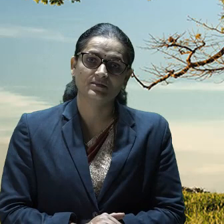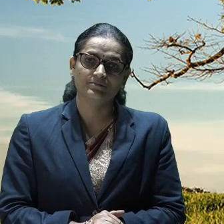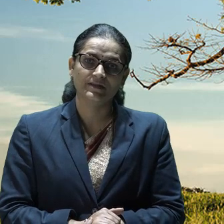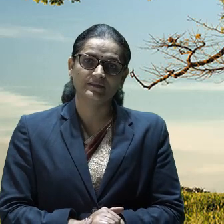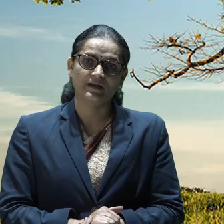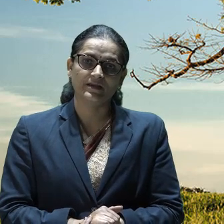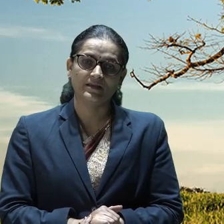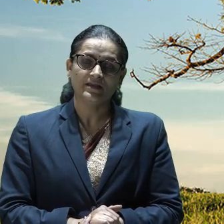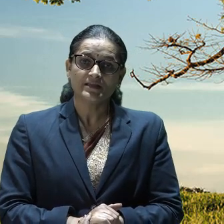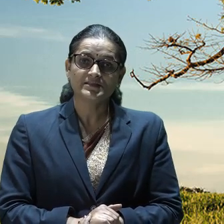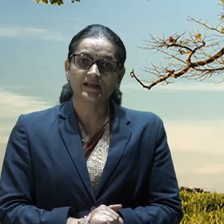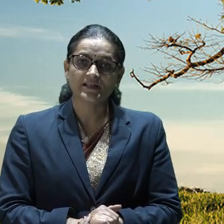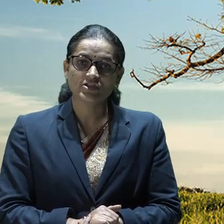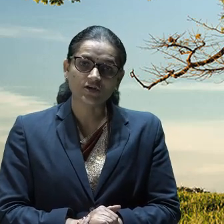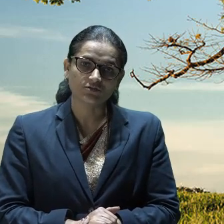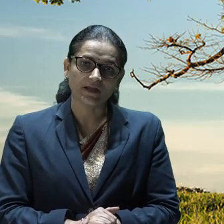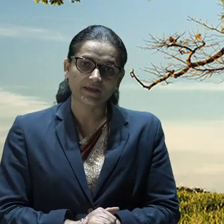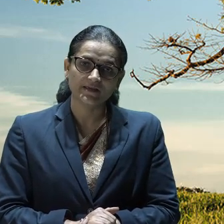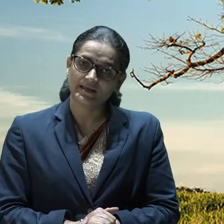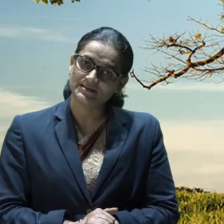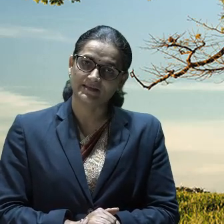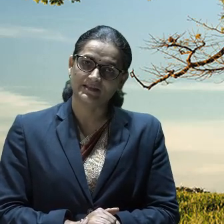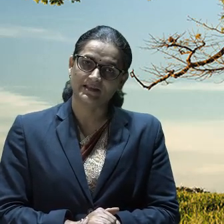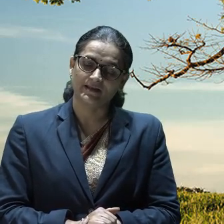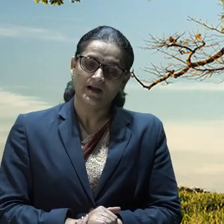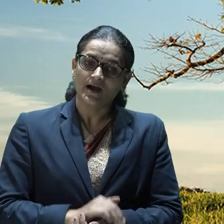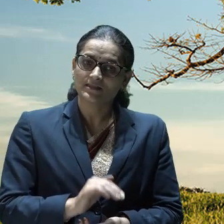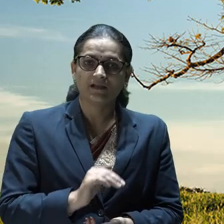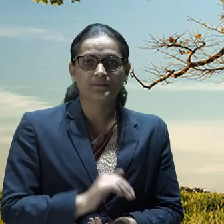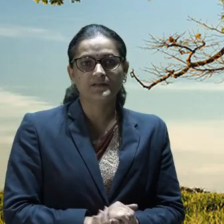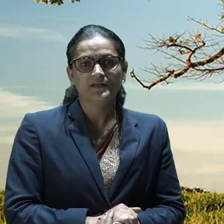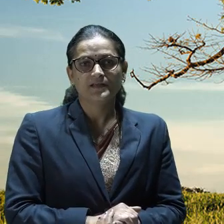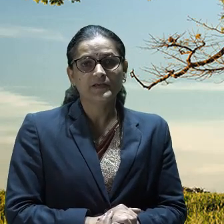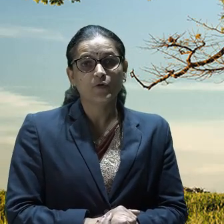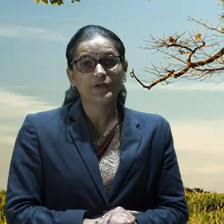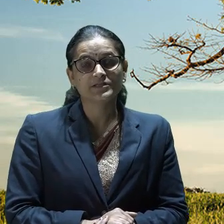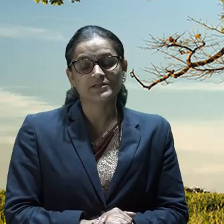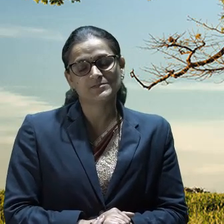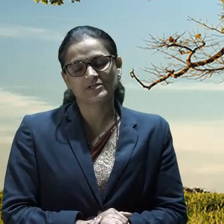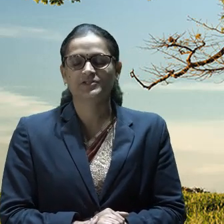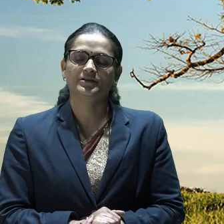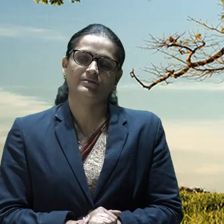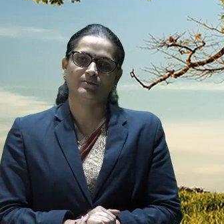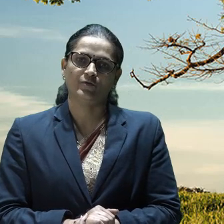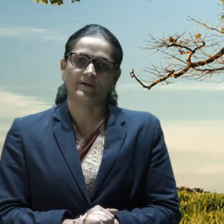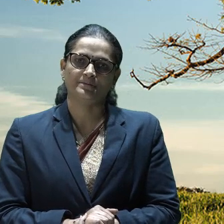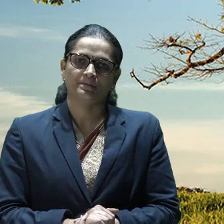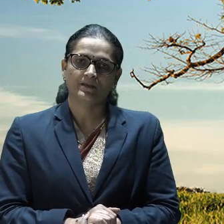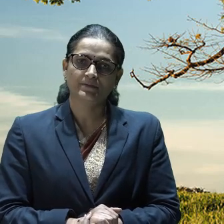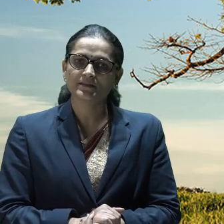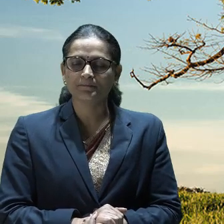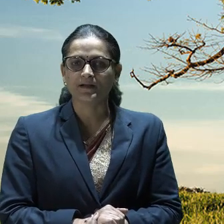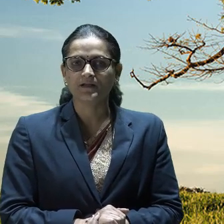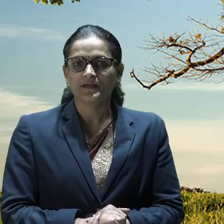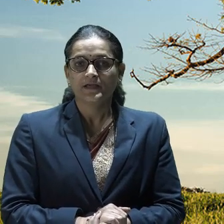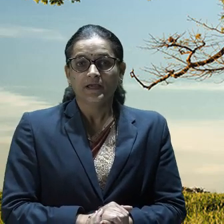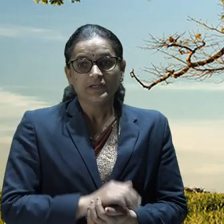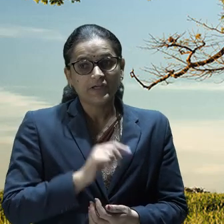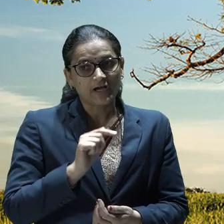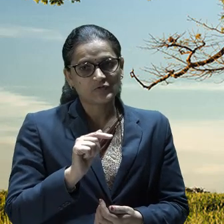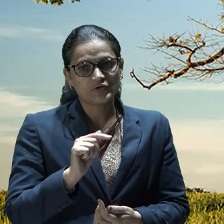काय मिळतं आहे, जगायला शिकवत आहे हे सांगितलेलं आहे। आता आपण या ओळींचे स्पष्टीकरण पाहूया। प्रथम